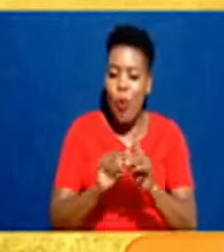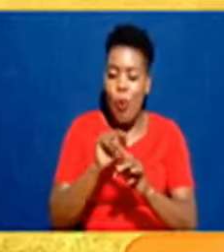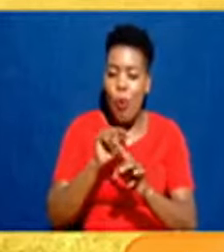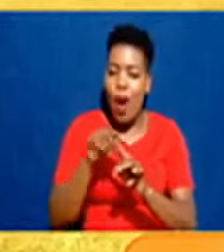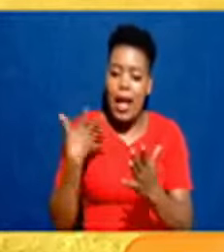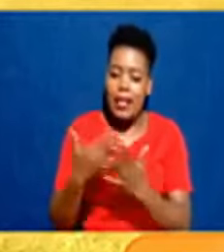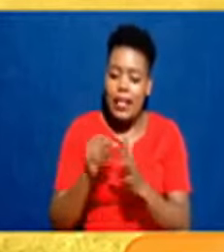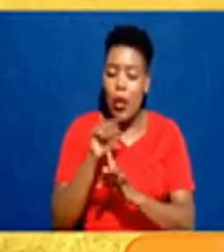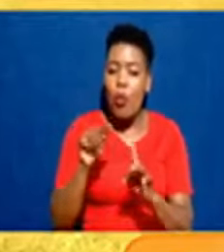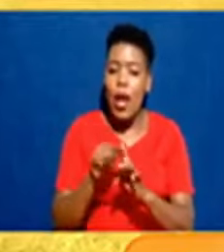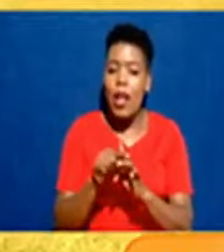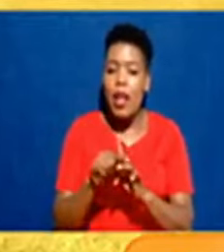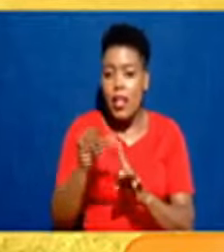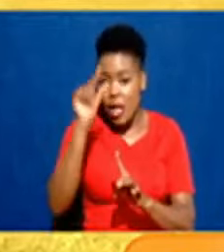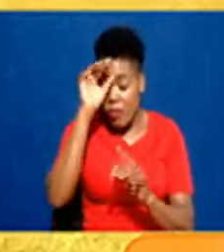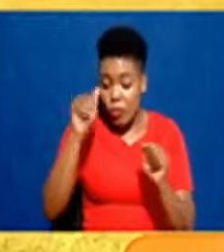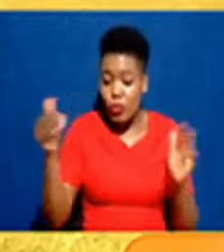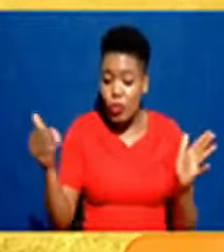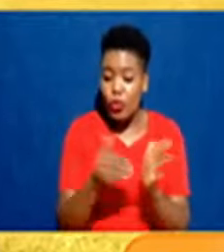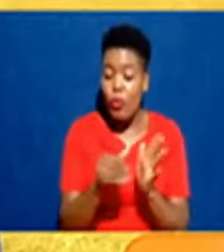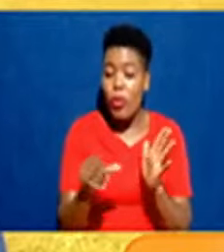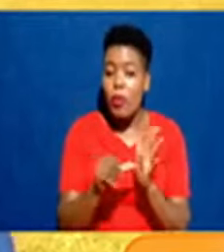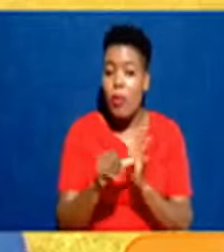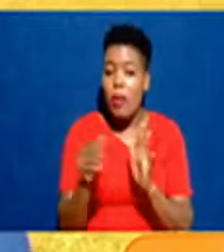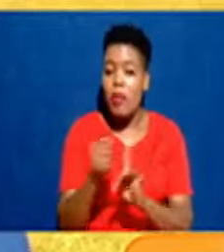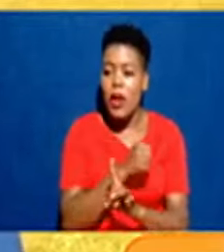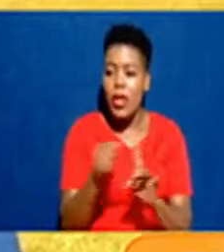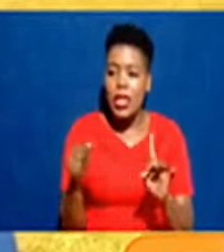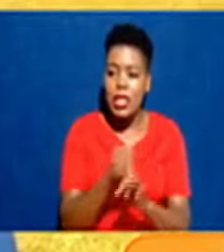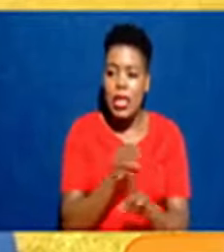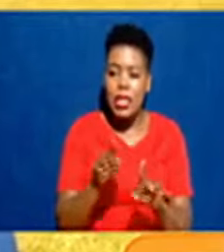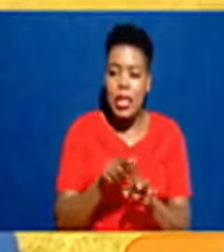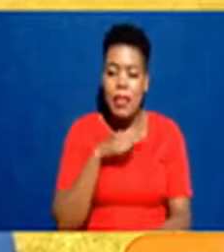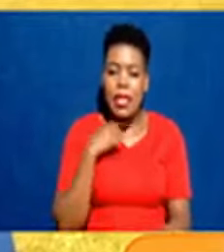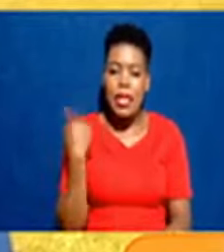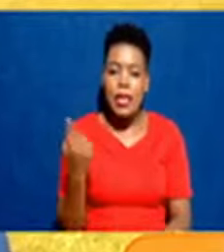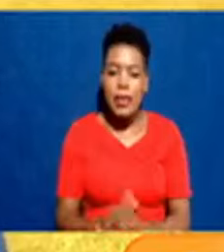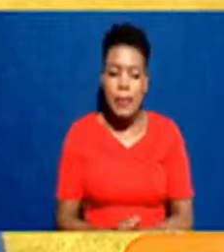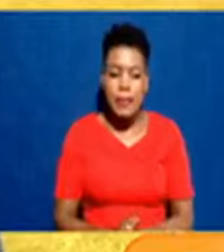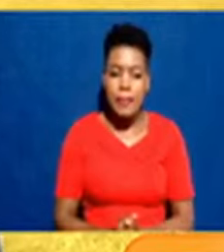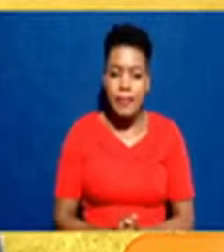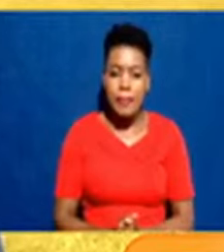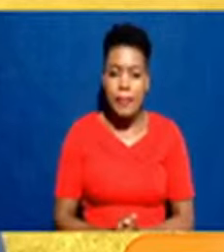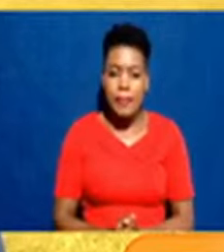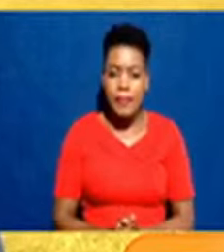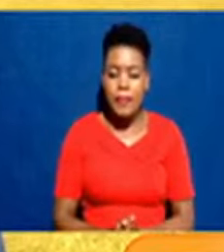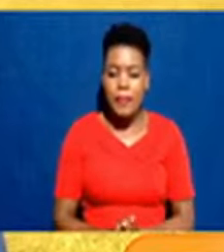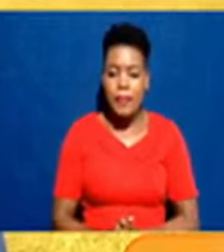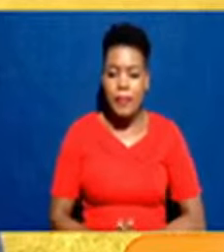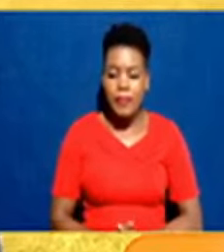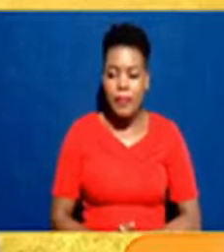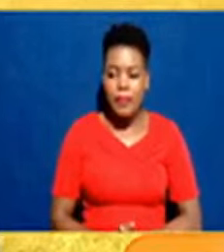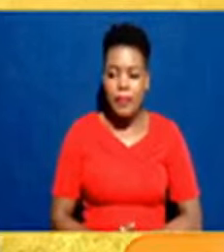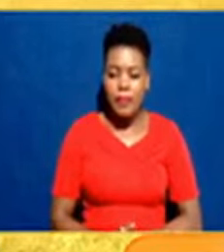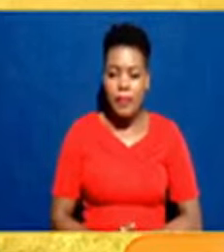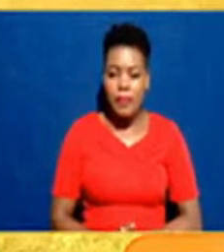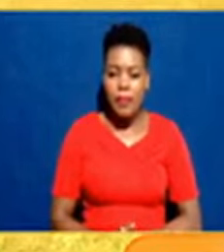hivi vitakuja kukomeshwa. Crispin Otieno, runinga ya Citizen, Transmara magharibi, kaunti ya Narok.